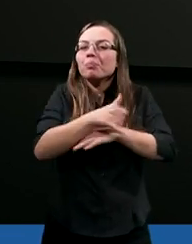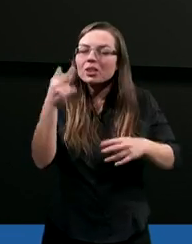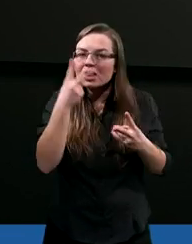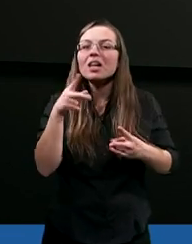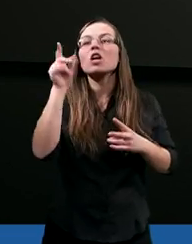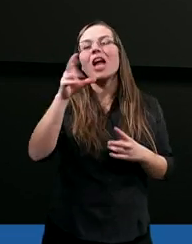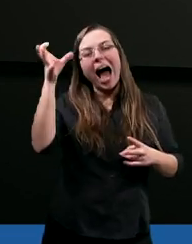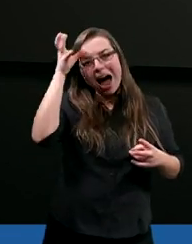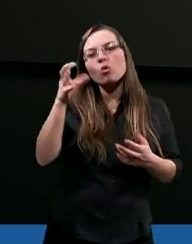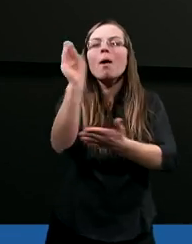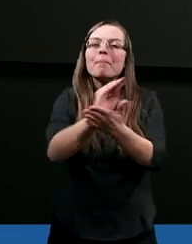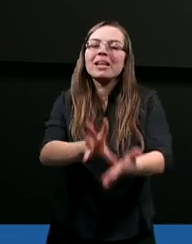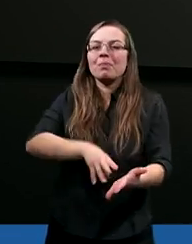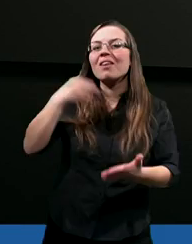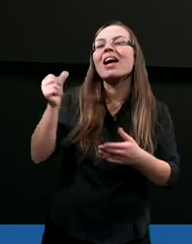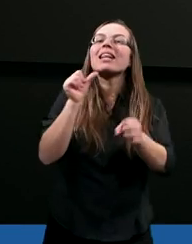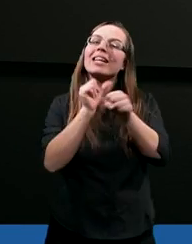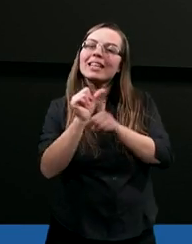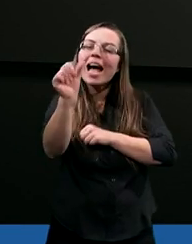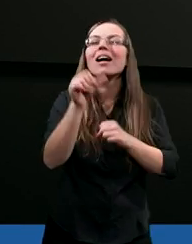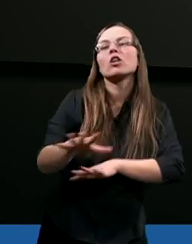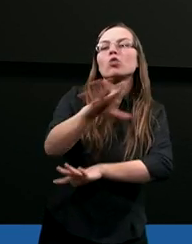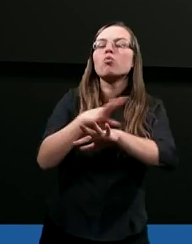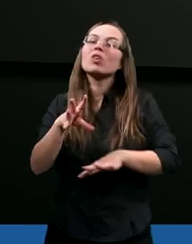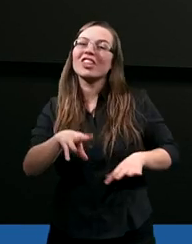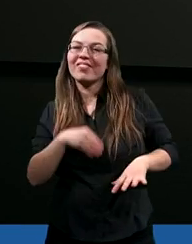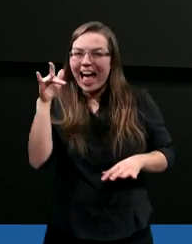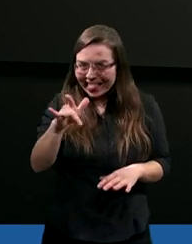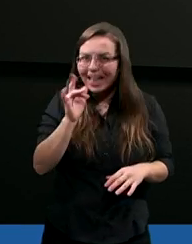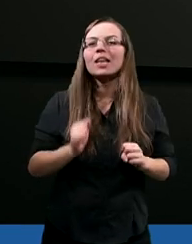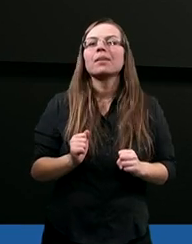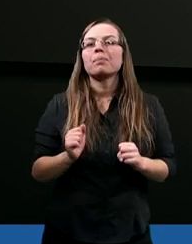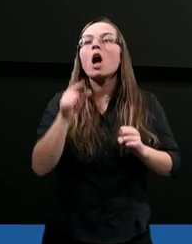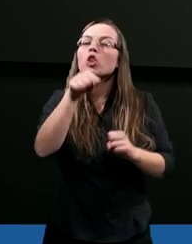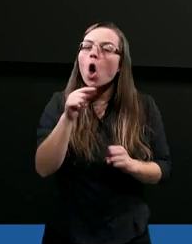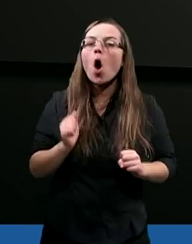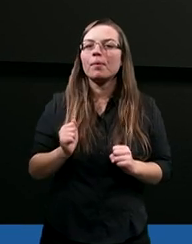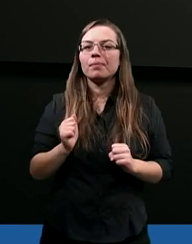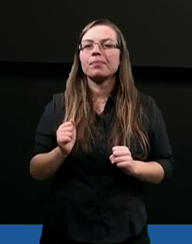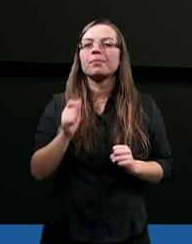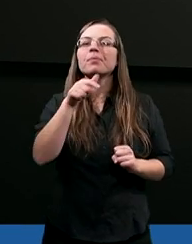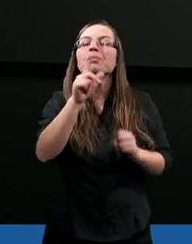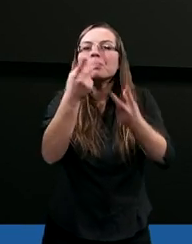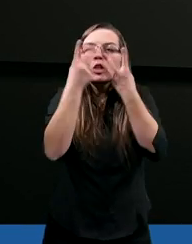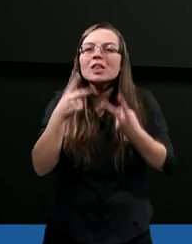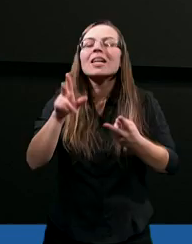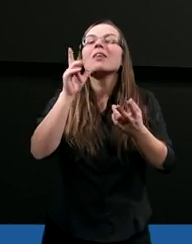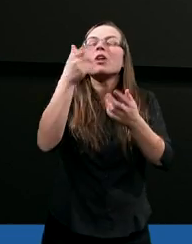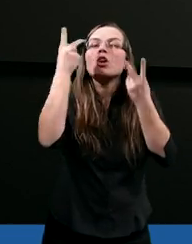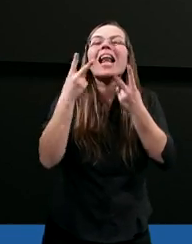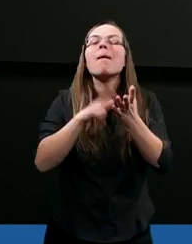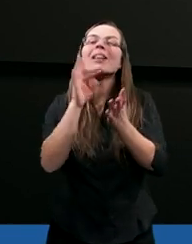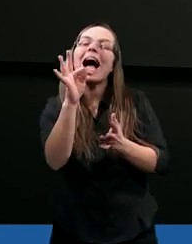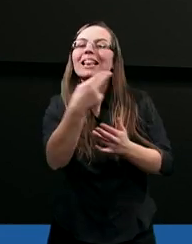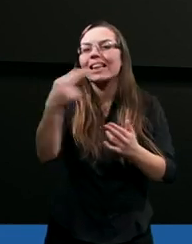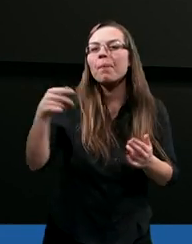że autorem Pisma Świętego jest Duch Święty, co czytamy na jego temat.